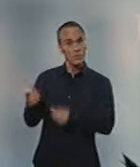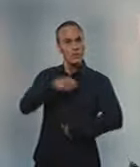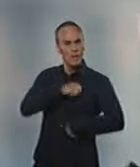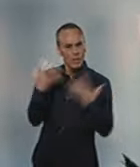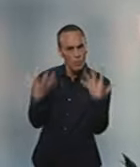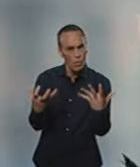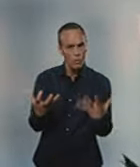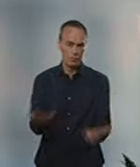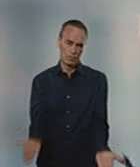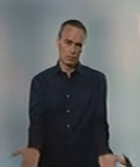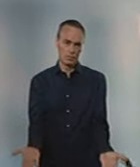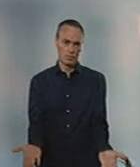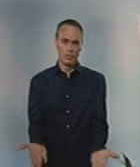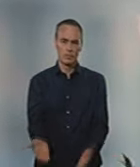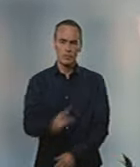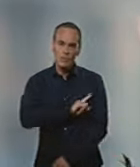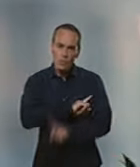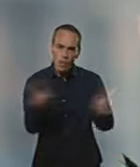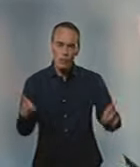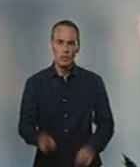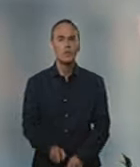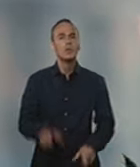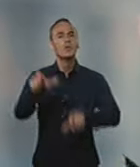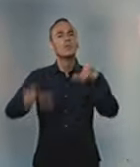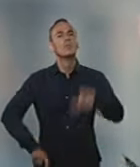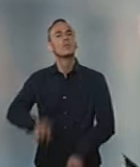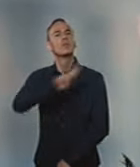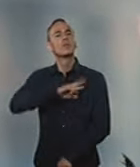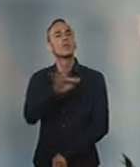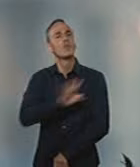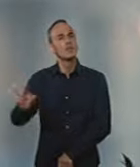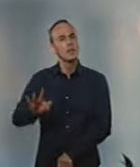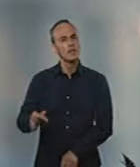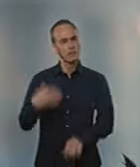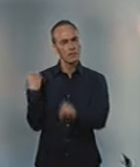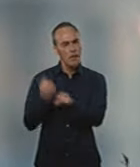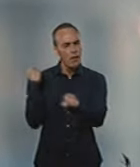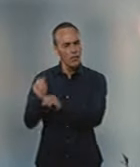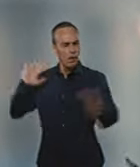qui veut cela pour les retraités français qui ont travaillé toute leur